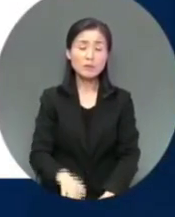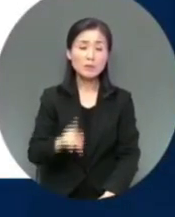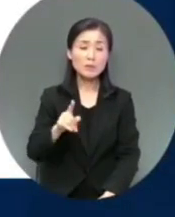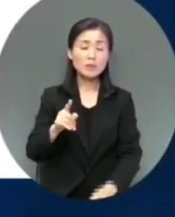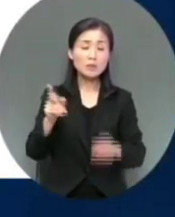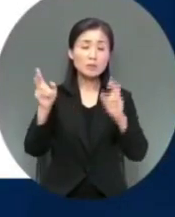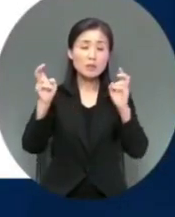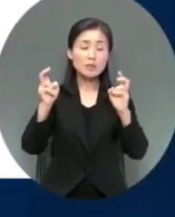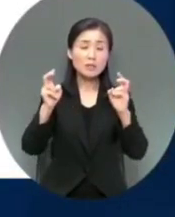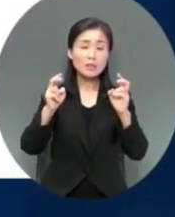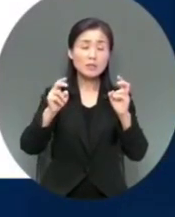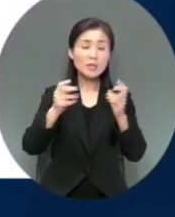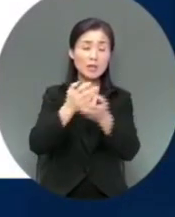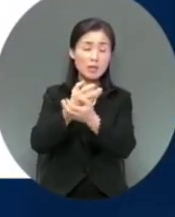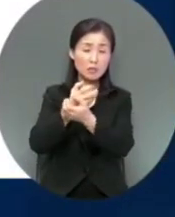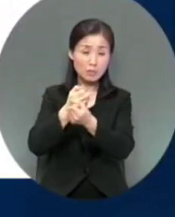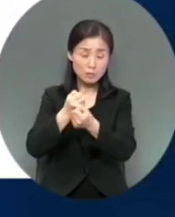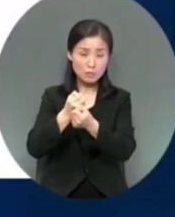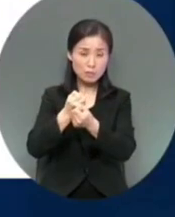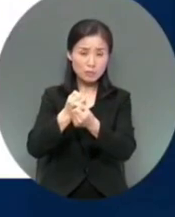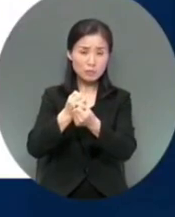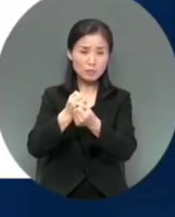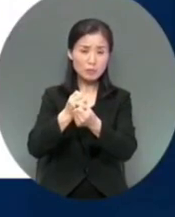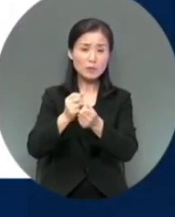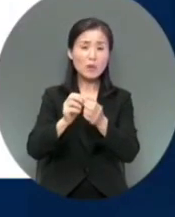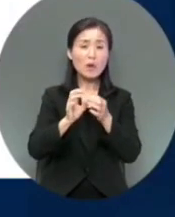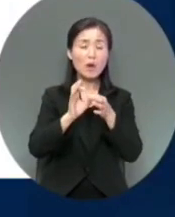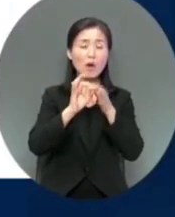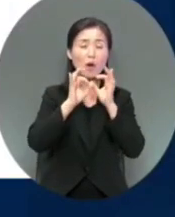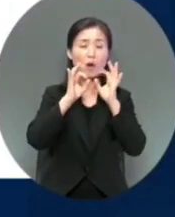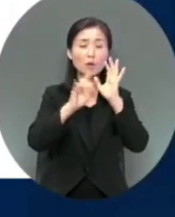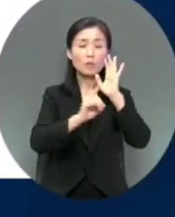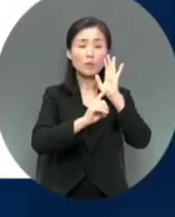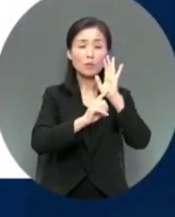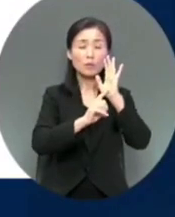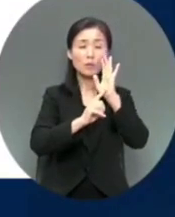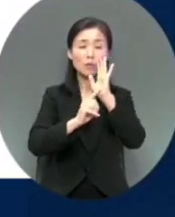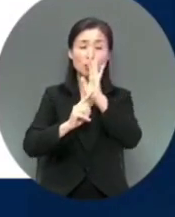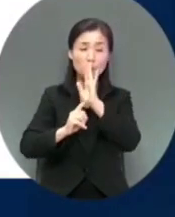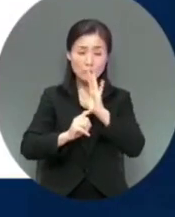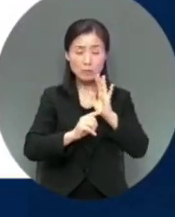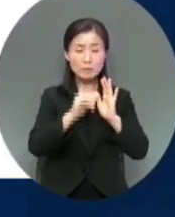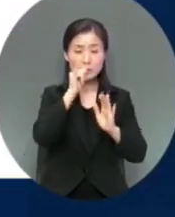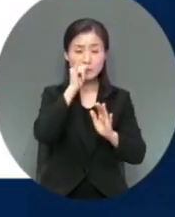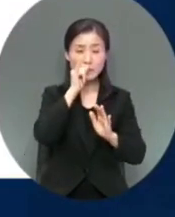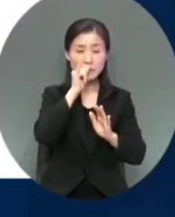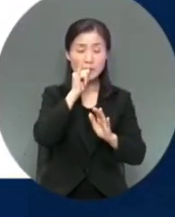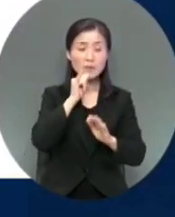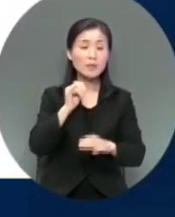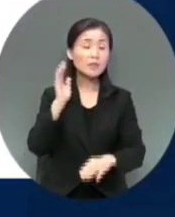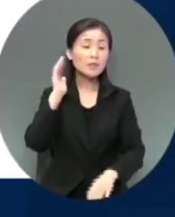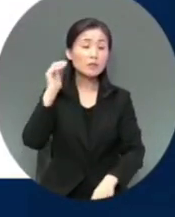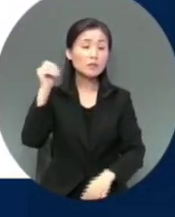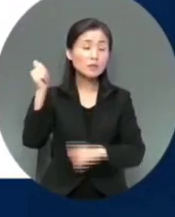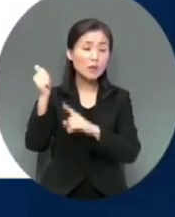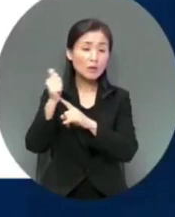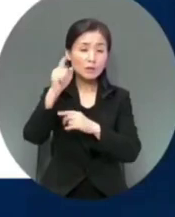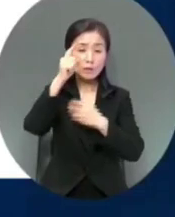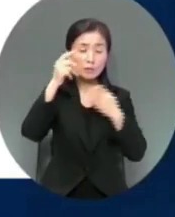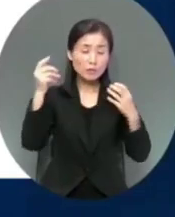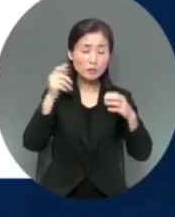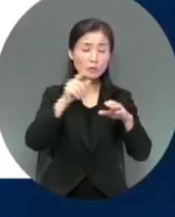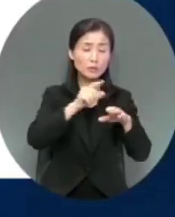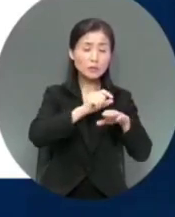업체가 이런 MOU를 갖고 홍보를 적극 활용했어요. 그래서 대통령, 정부,